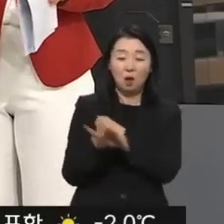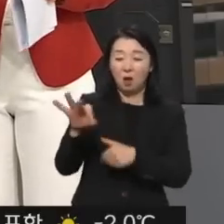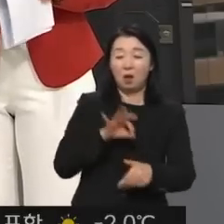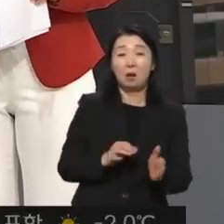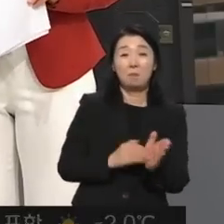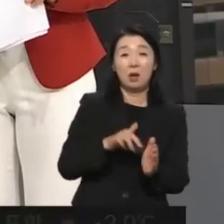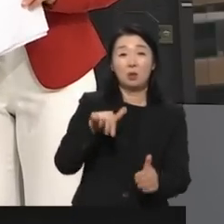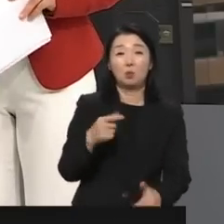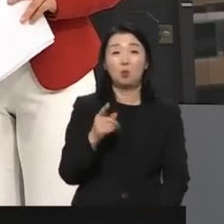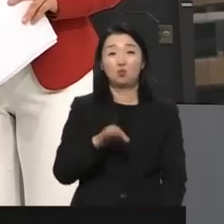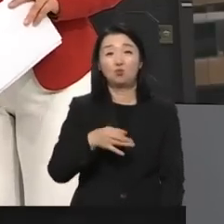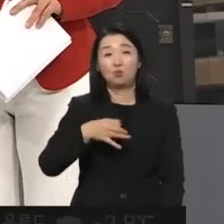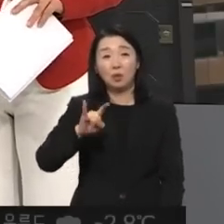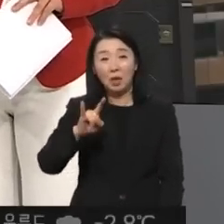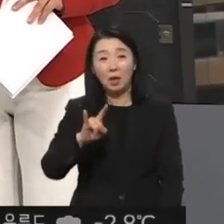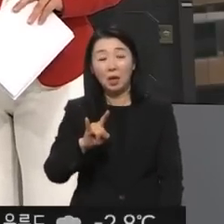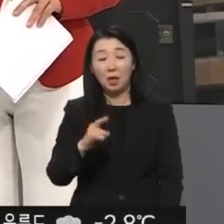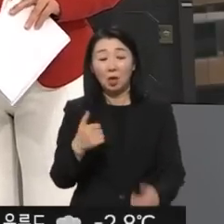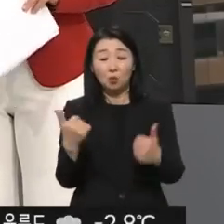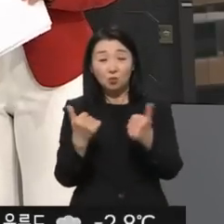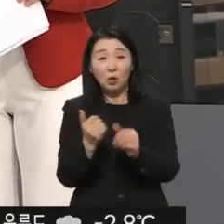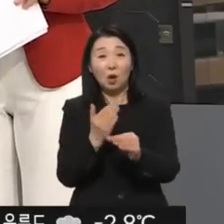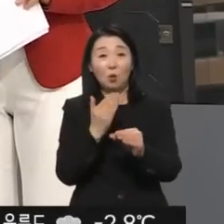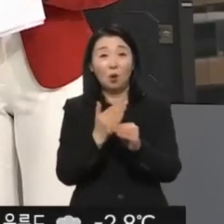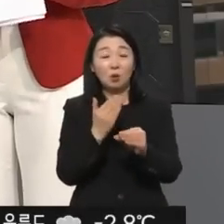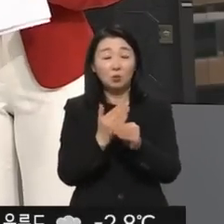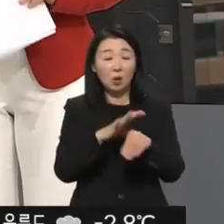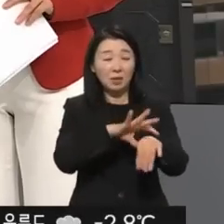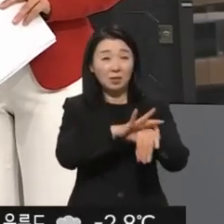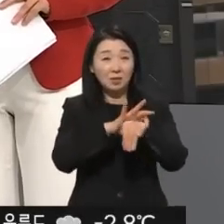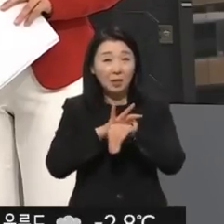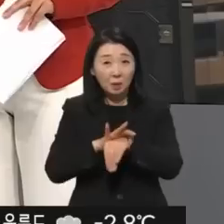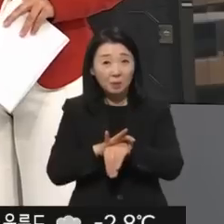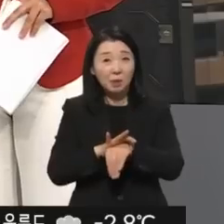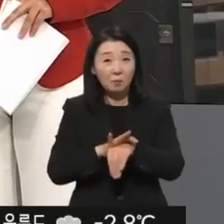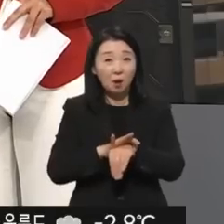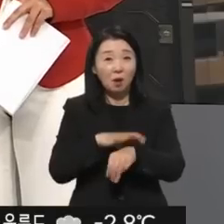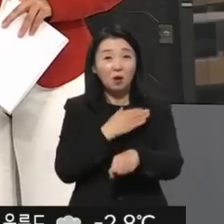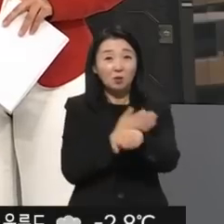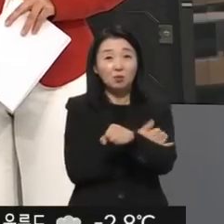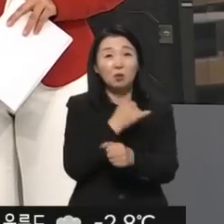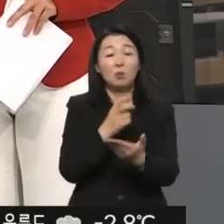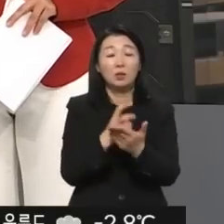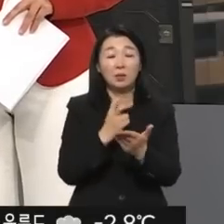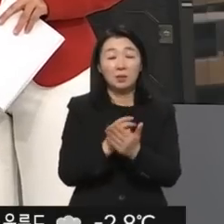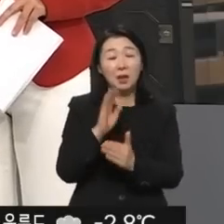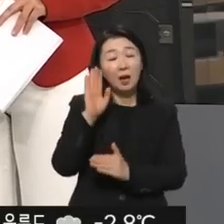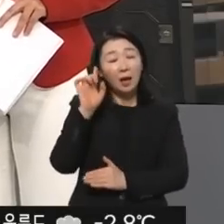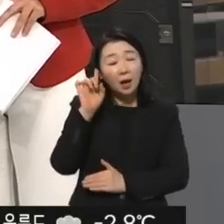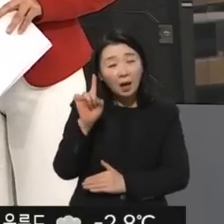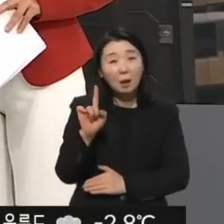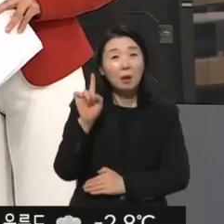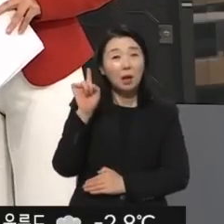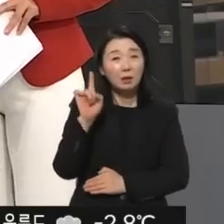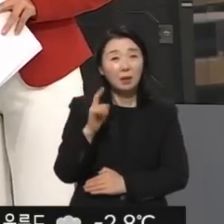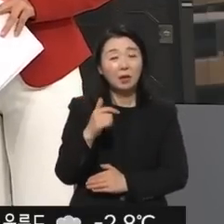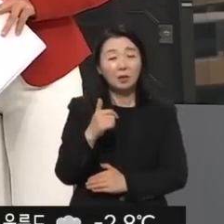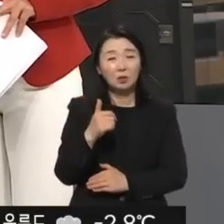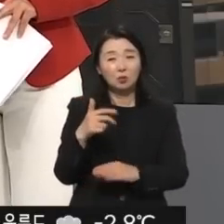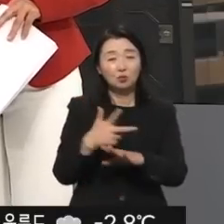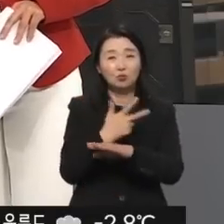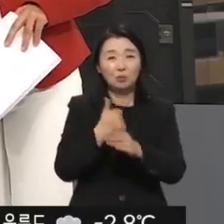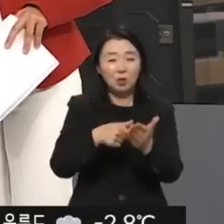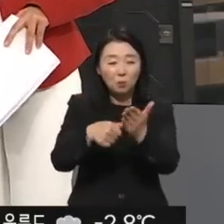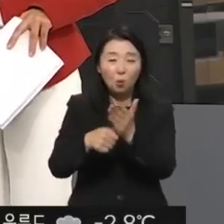회기 중에 불체포 특권의 원칙에 따라서 아마도 내일 본회의에 체포동의안이 보고가 되고 주말 내에 표결도